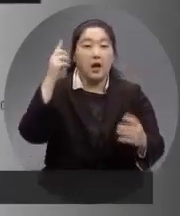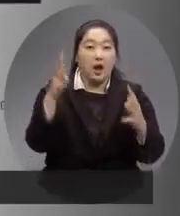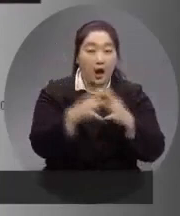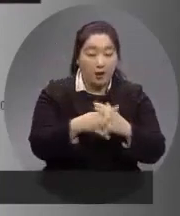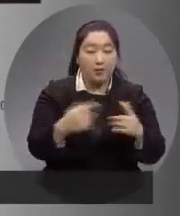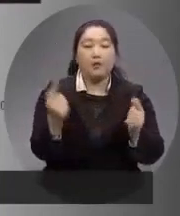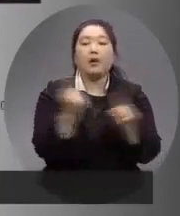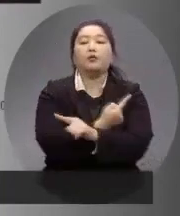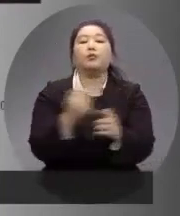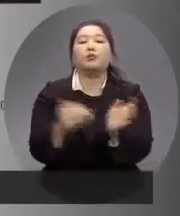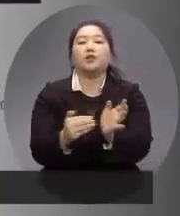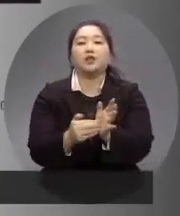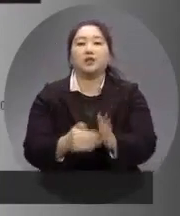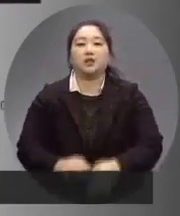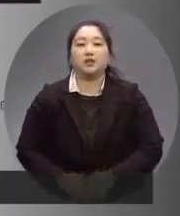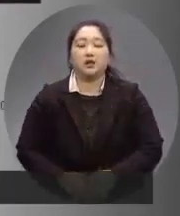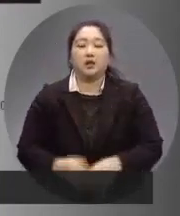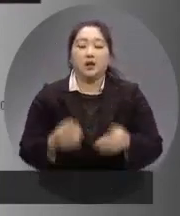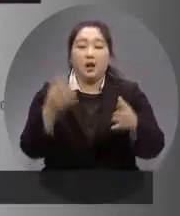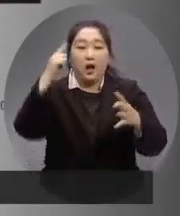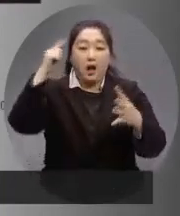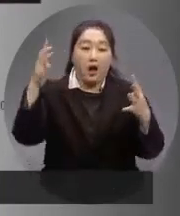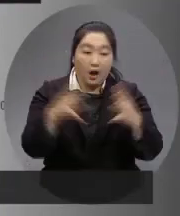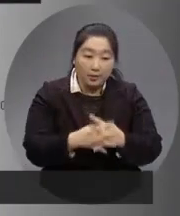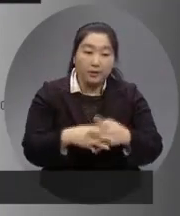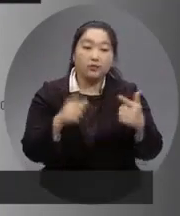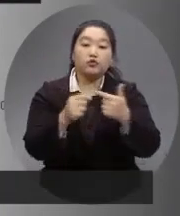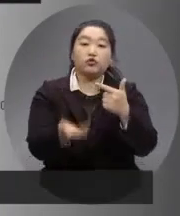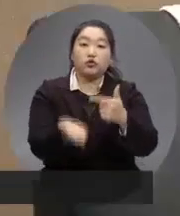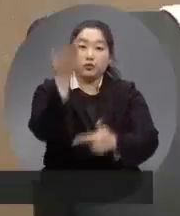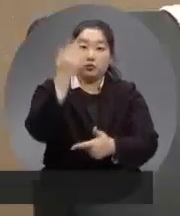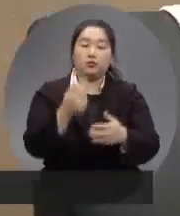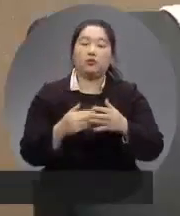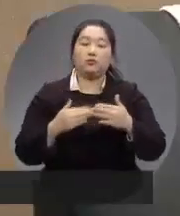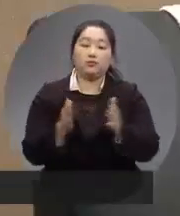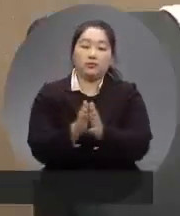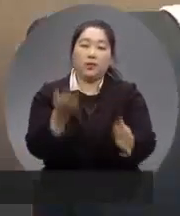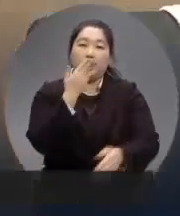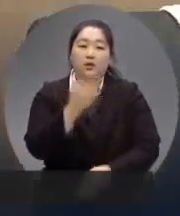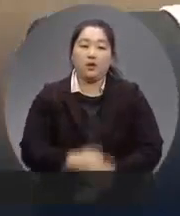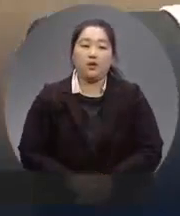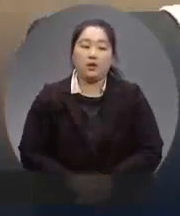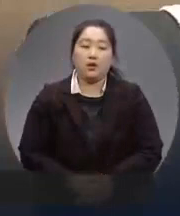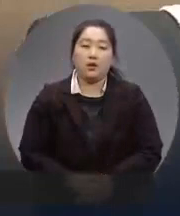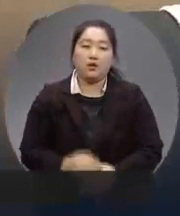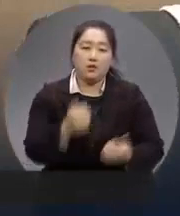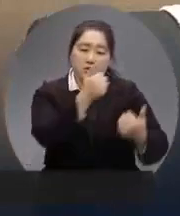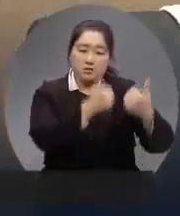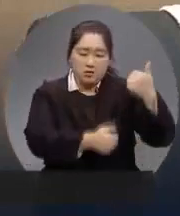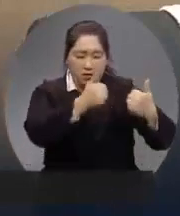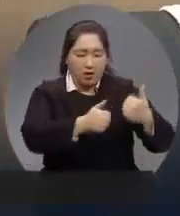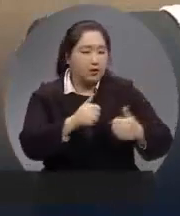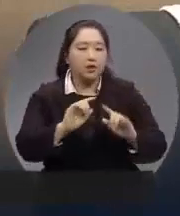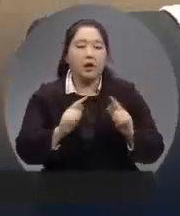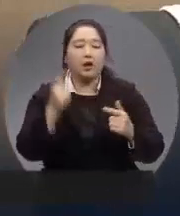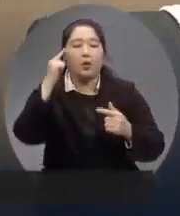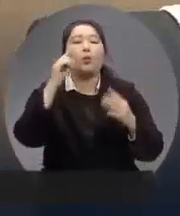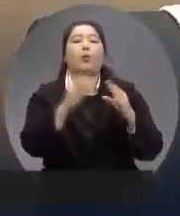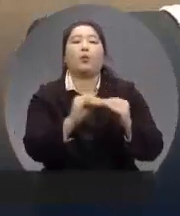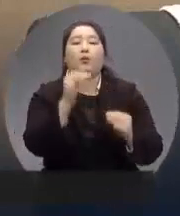그만이라 합의가 되면 상반기에도 시행할 수 있습니다. 큰 경쟁 관계가 아니라는 공감대도 좀 있는 것